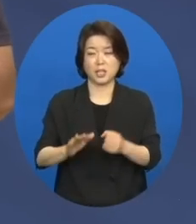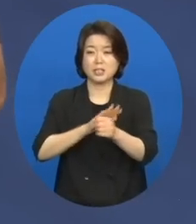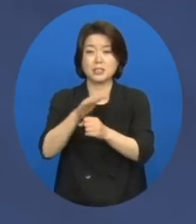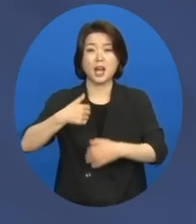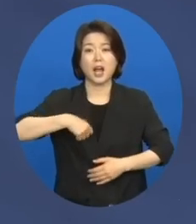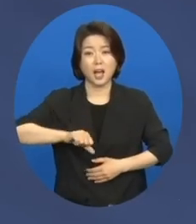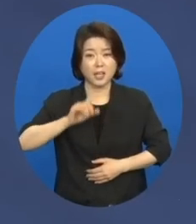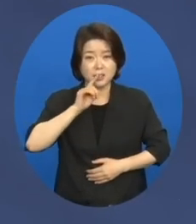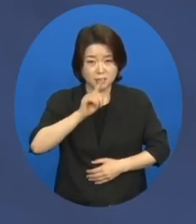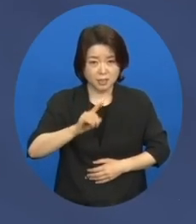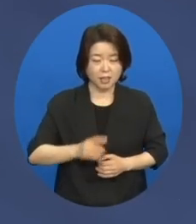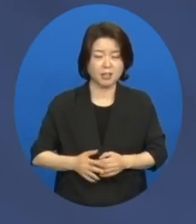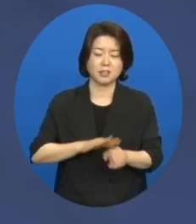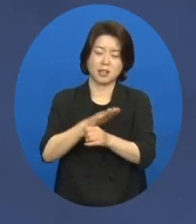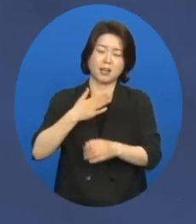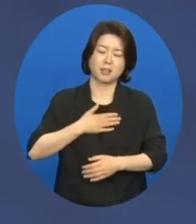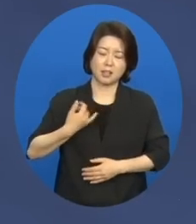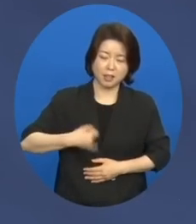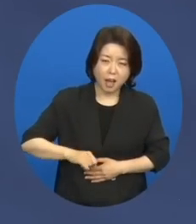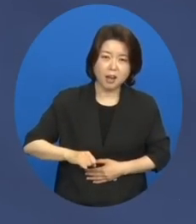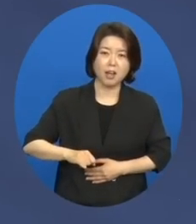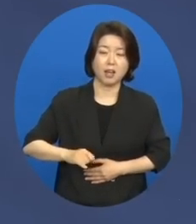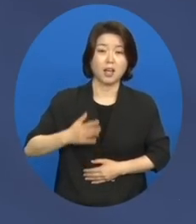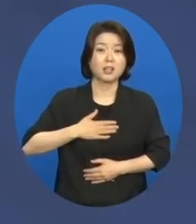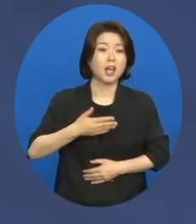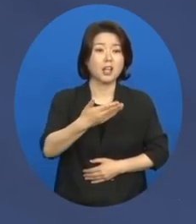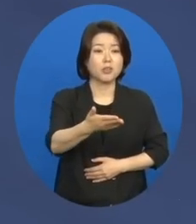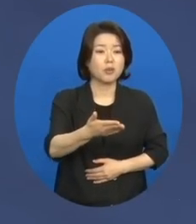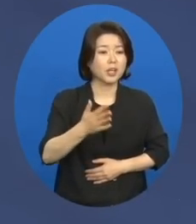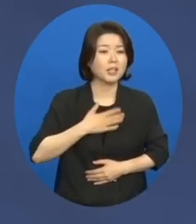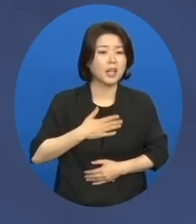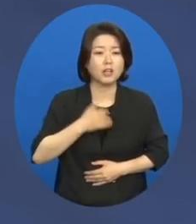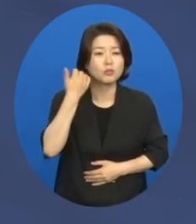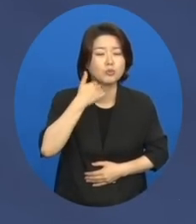아들아, 사랑하는 내 딸아, 난 너에게 누구야?